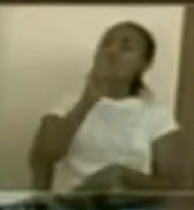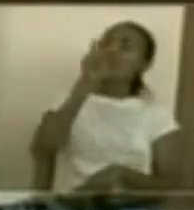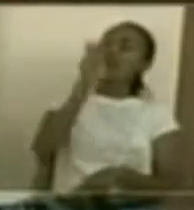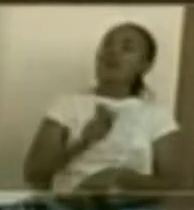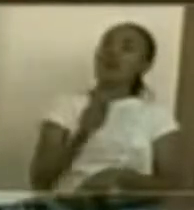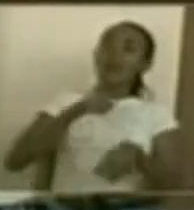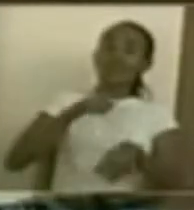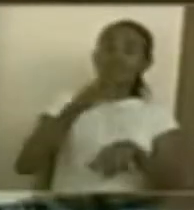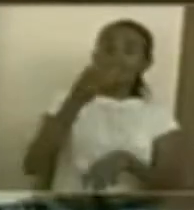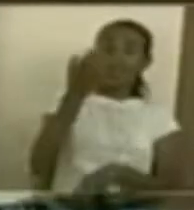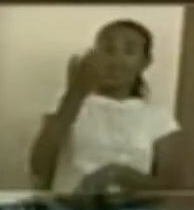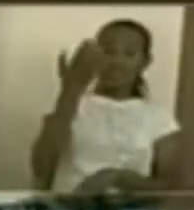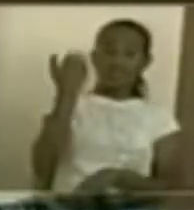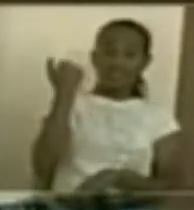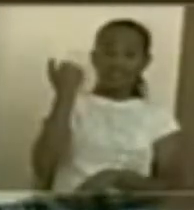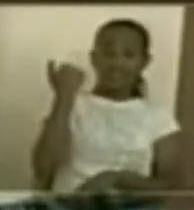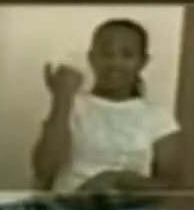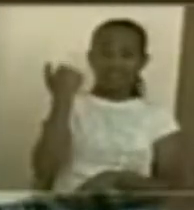በአብዛኛው ባሌና አርሲ።